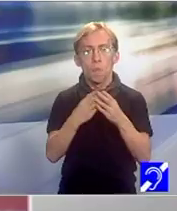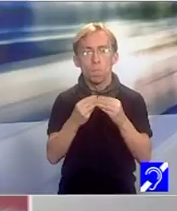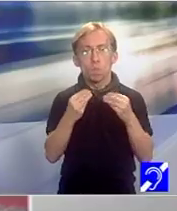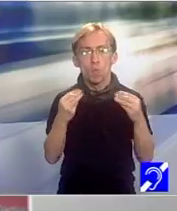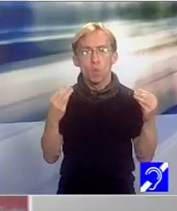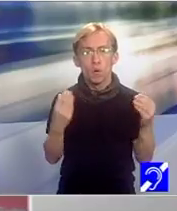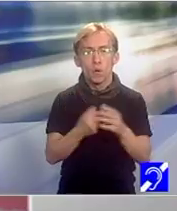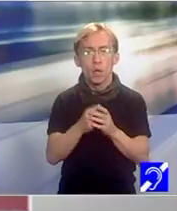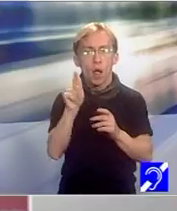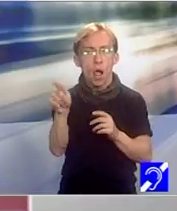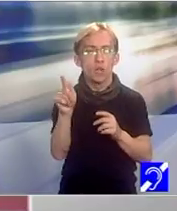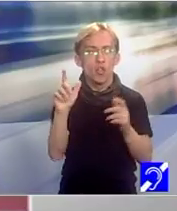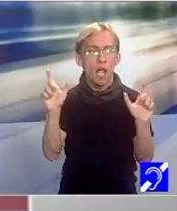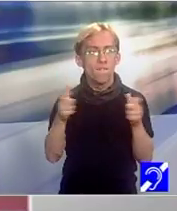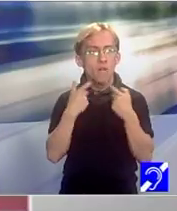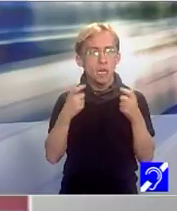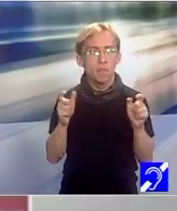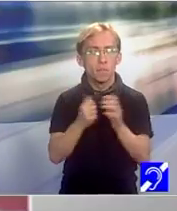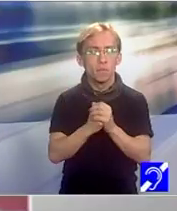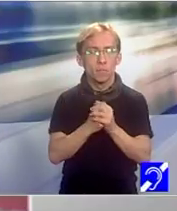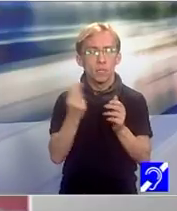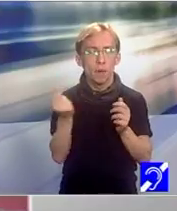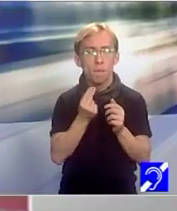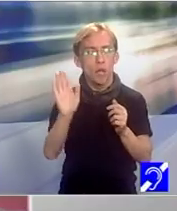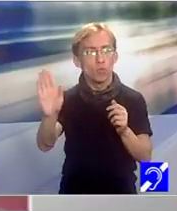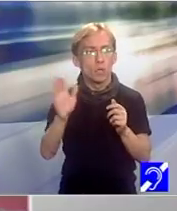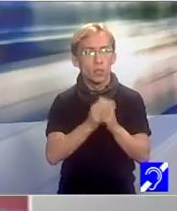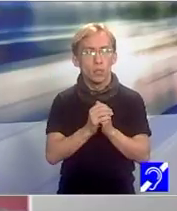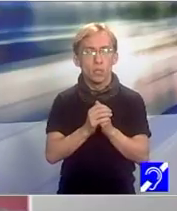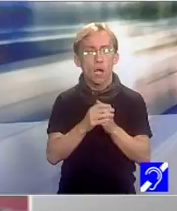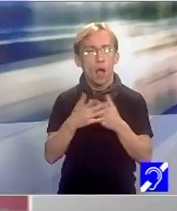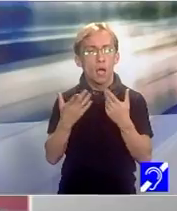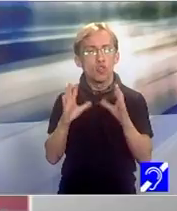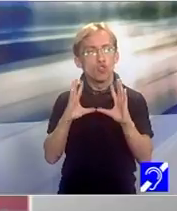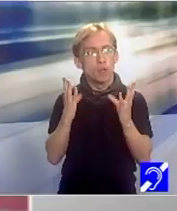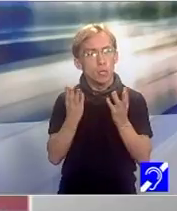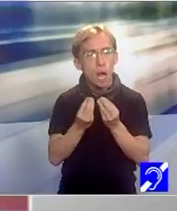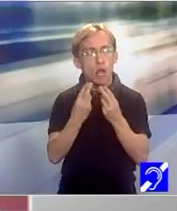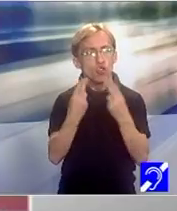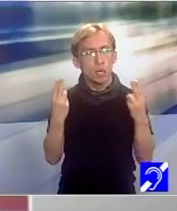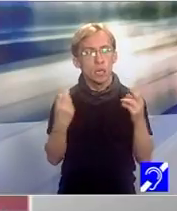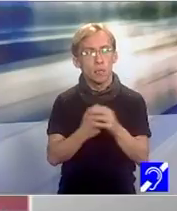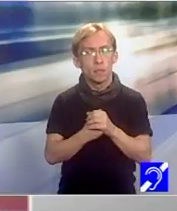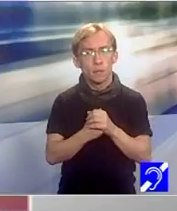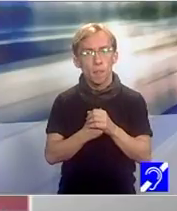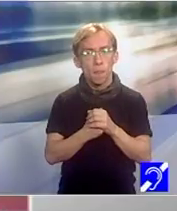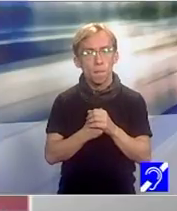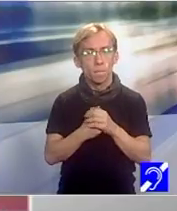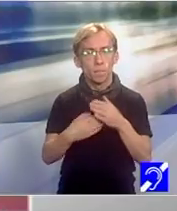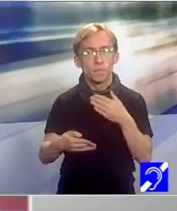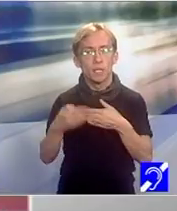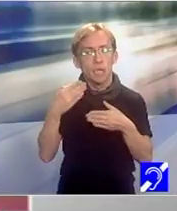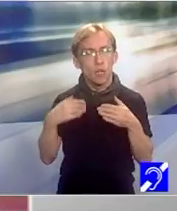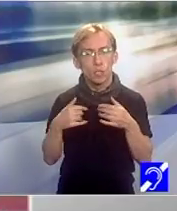antrenament pentru acest eveniment și pentru ei, în general, este la... În afară de